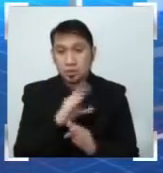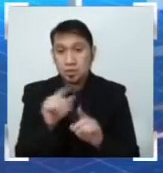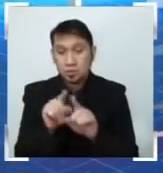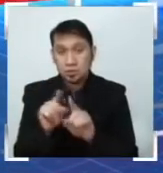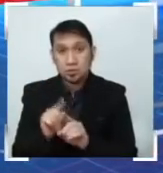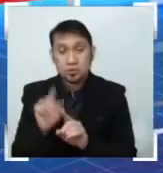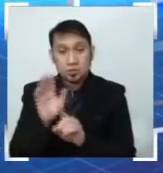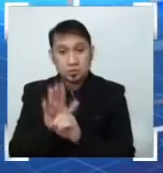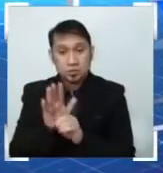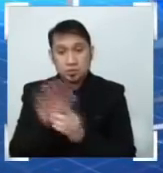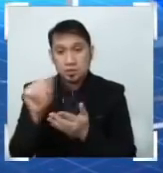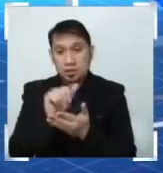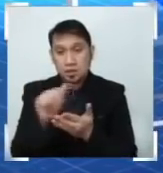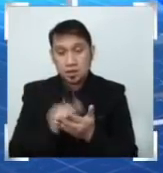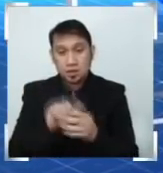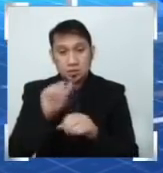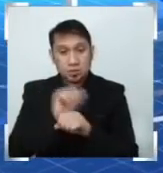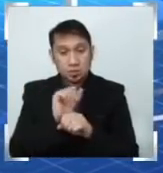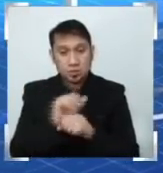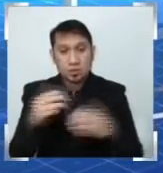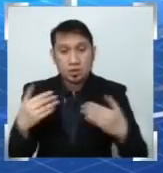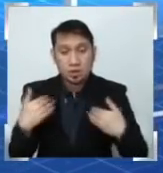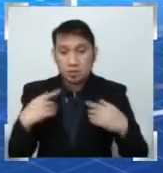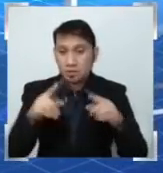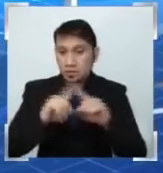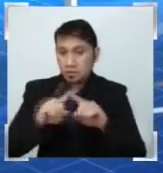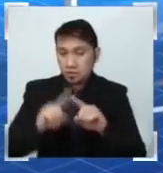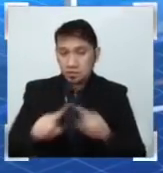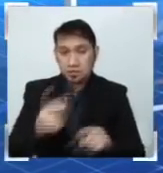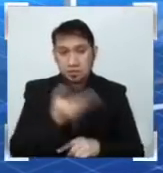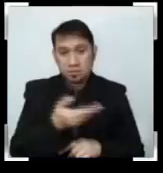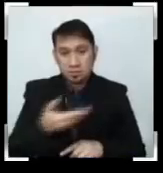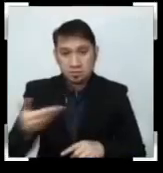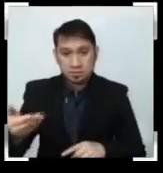artwork na gawa sa iba't ibang sangkap at kagamitan.